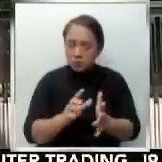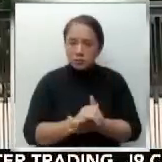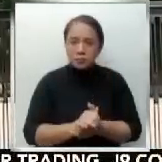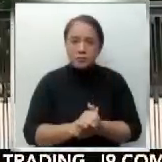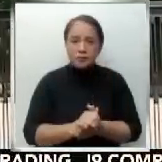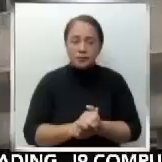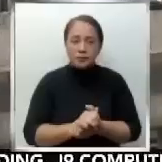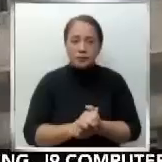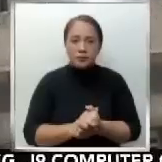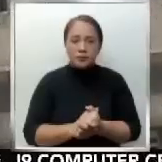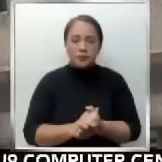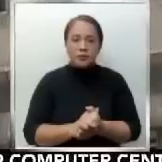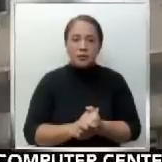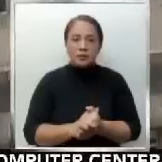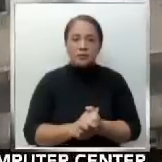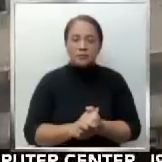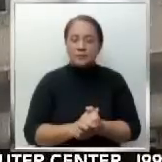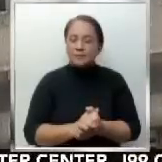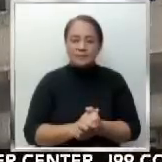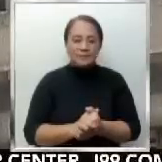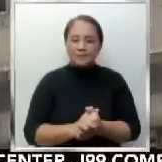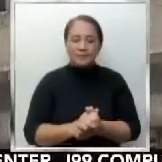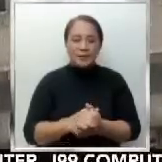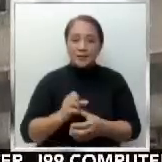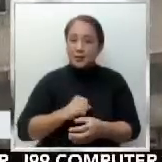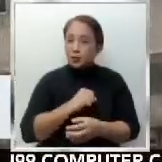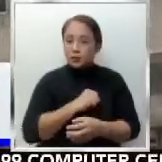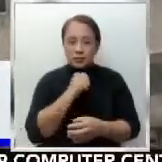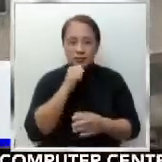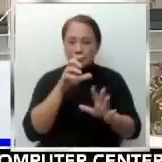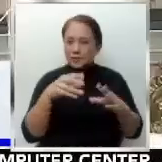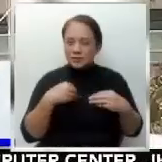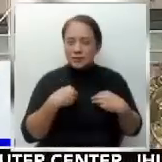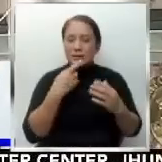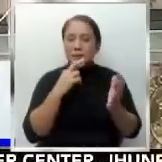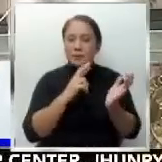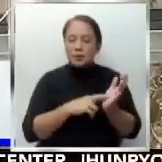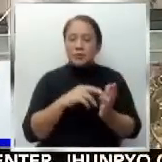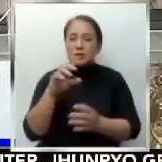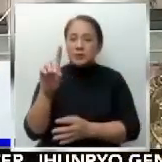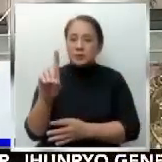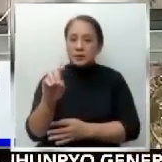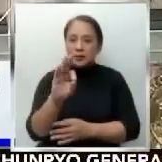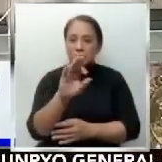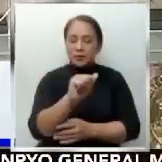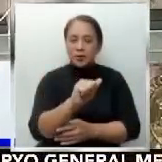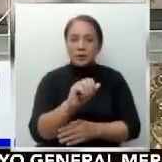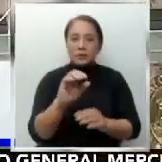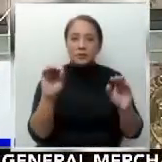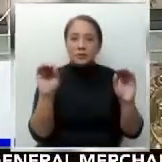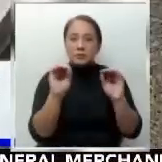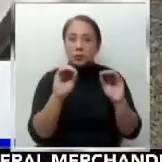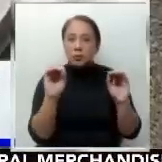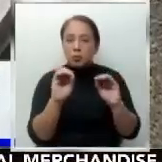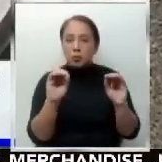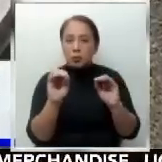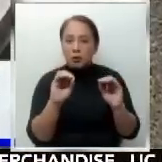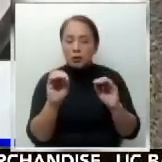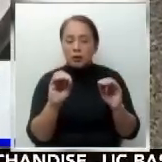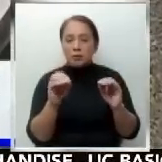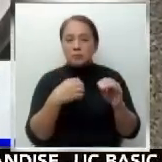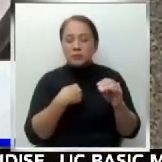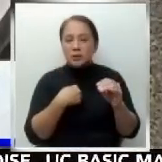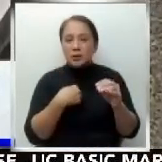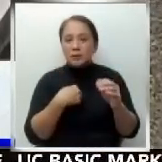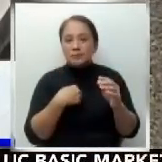Hindi katanggap-tanggap para sa mga senador ang report ng Department of Foreign Affairs na zero acquittal o walang napawalang sala sa mga